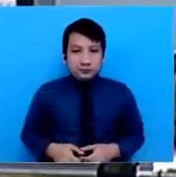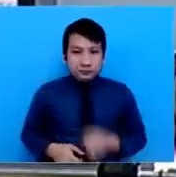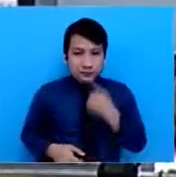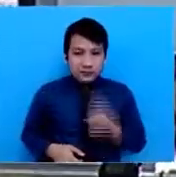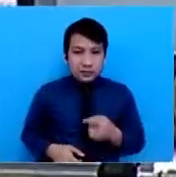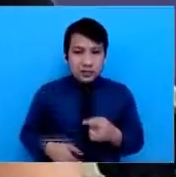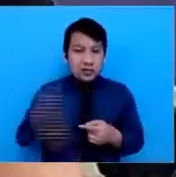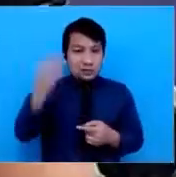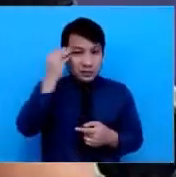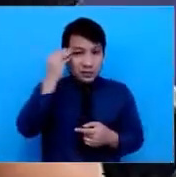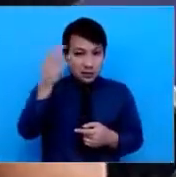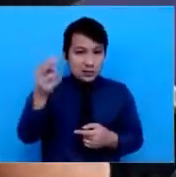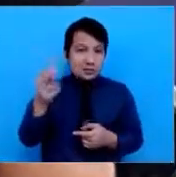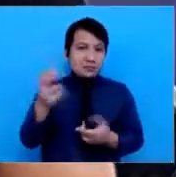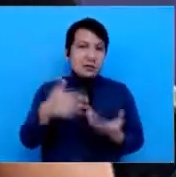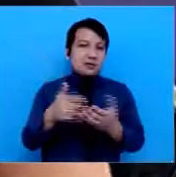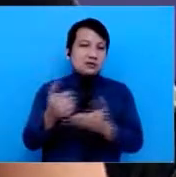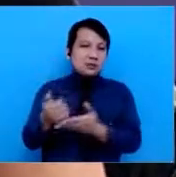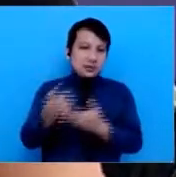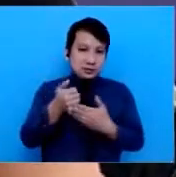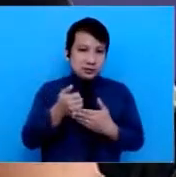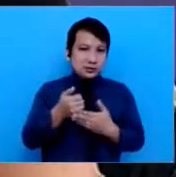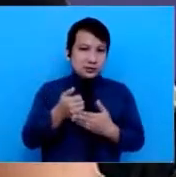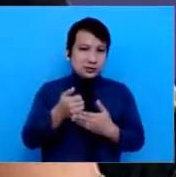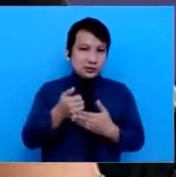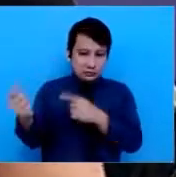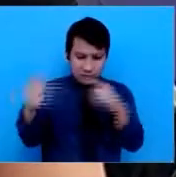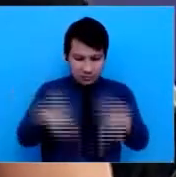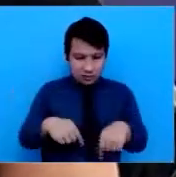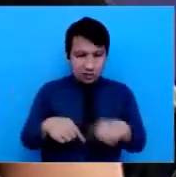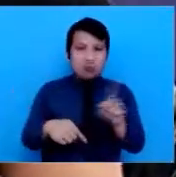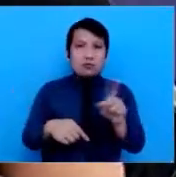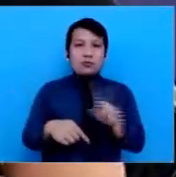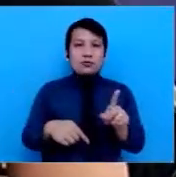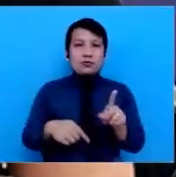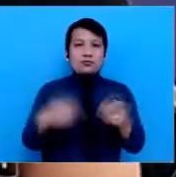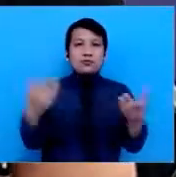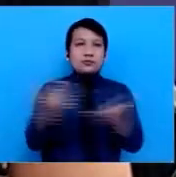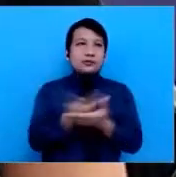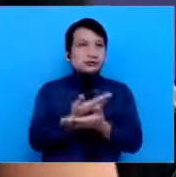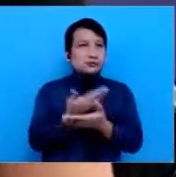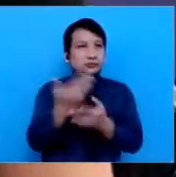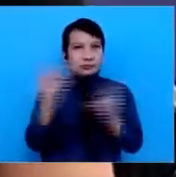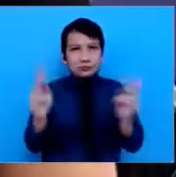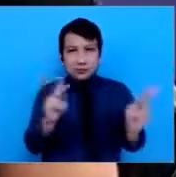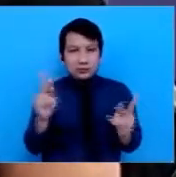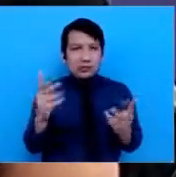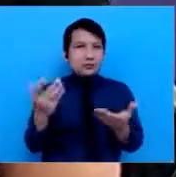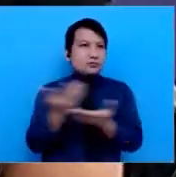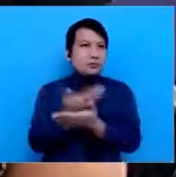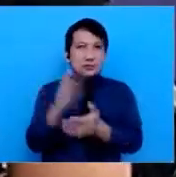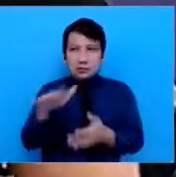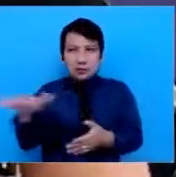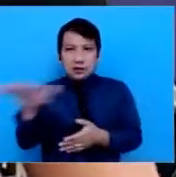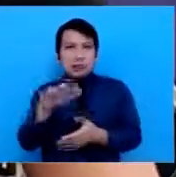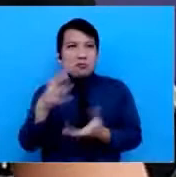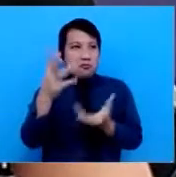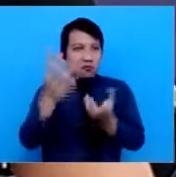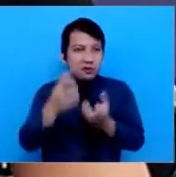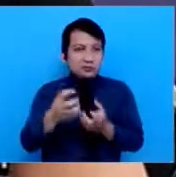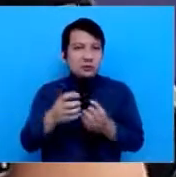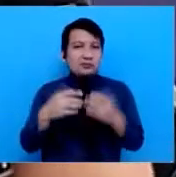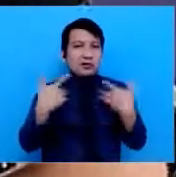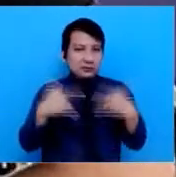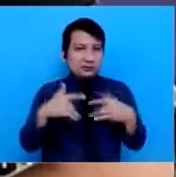health nila. Okay, so pumupunta rin sila dito para sa new environment. Ganyan, yung iba sinasabi nakaka-relax din